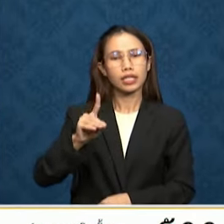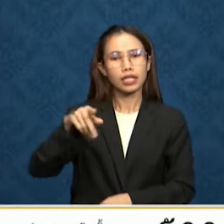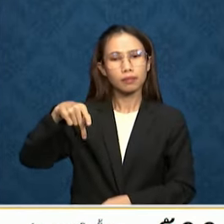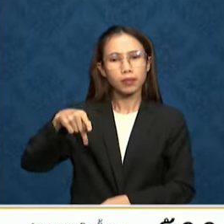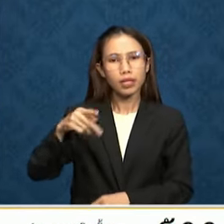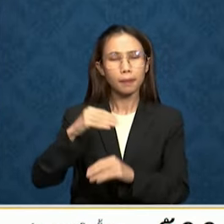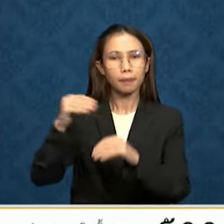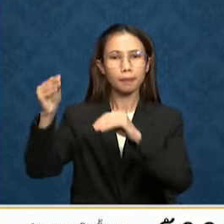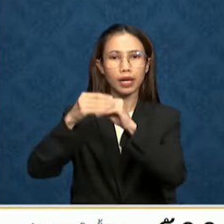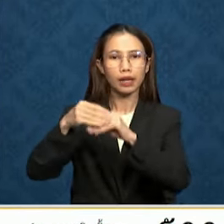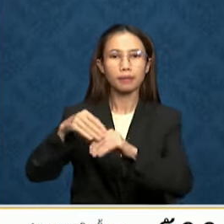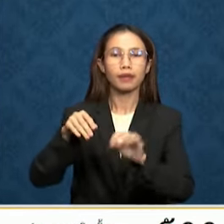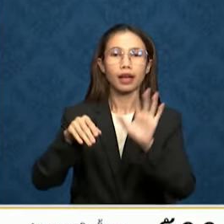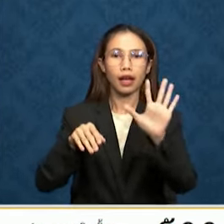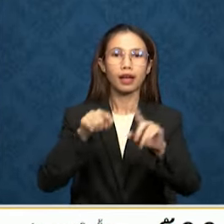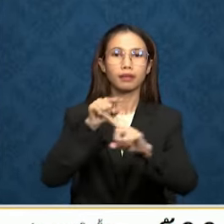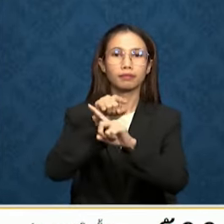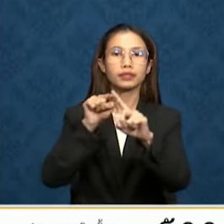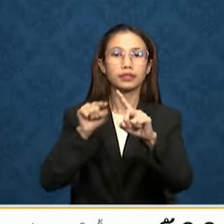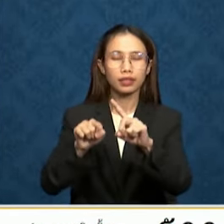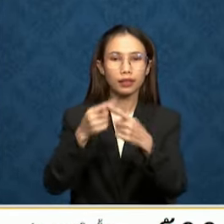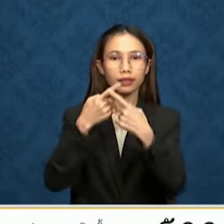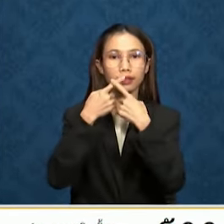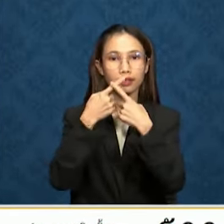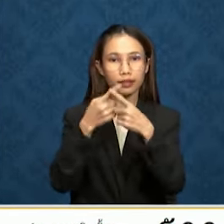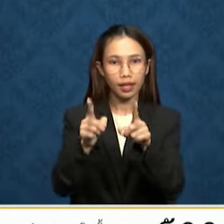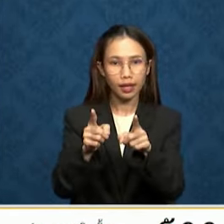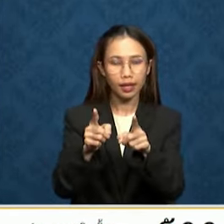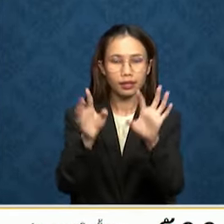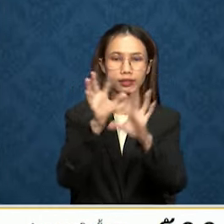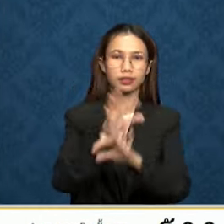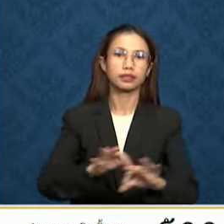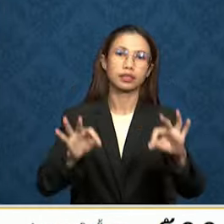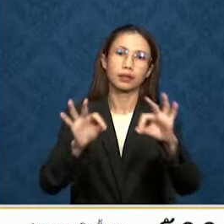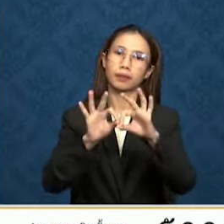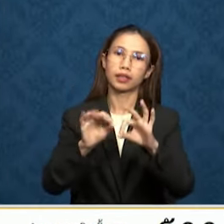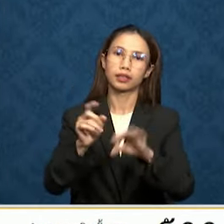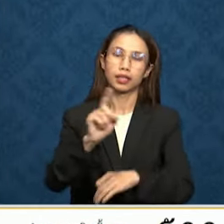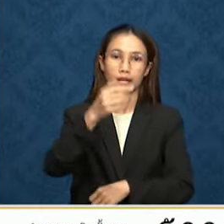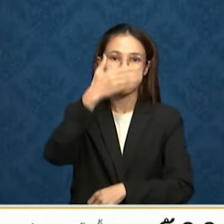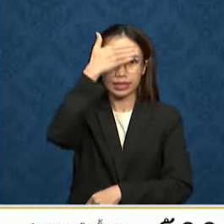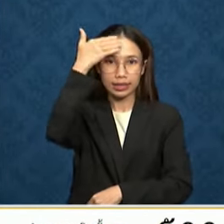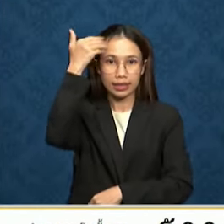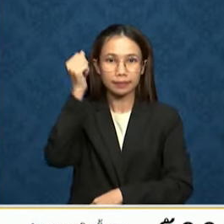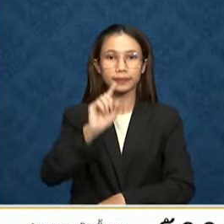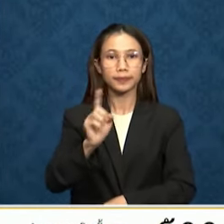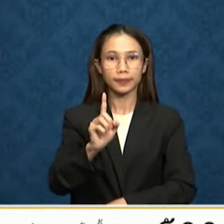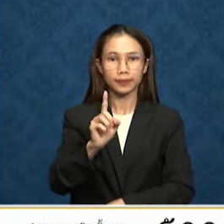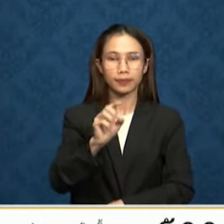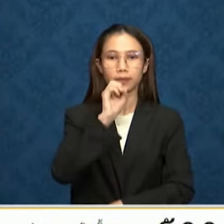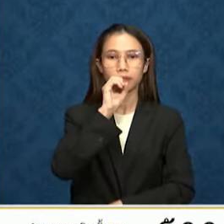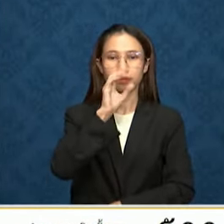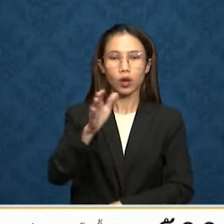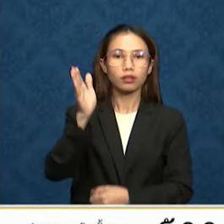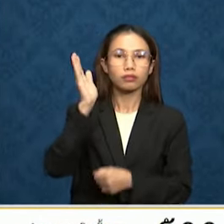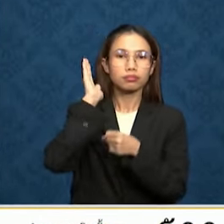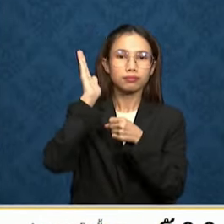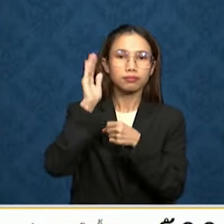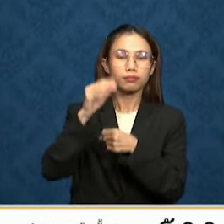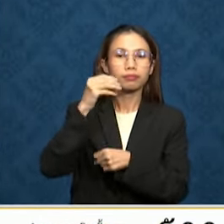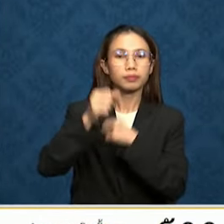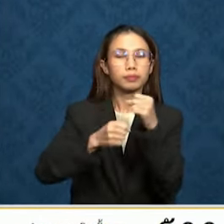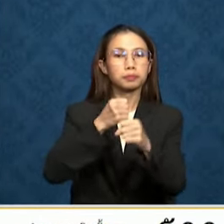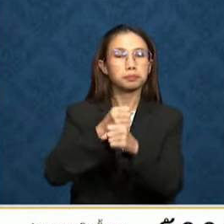5%นะคะแต่ส่วนที่สำคัญที่สุดที่ท่านอาจจะลืมพูดถึงไปในการแถลงทุกๆต้นปี